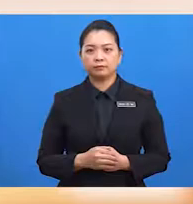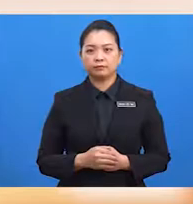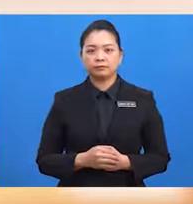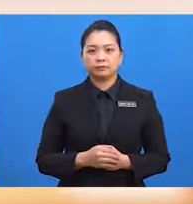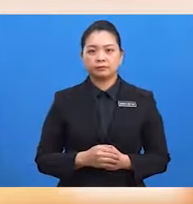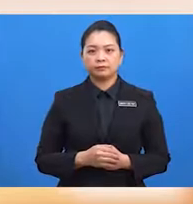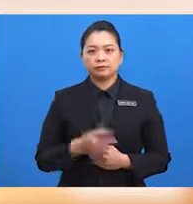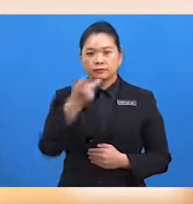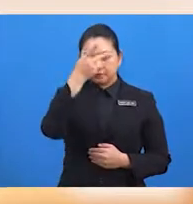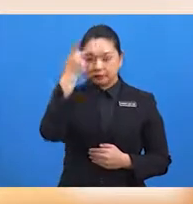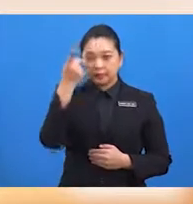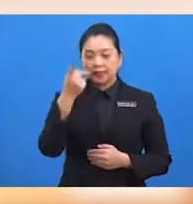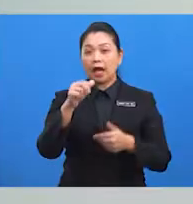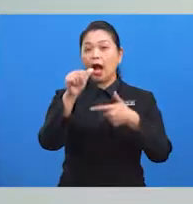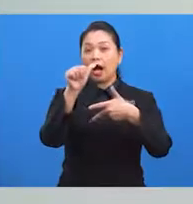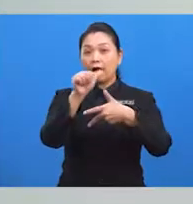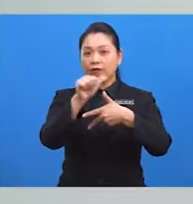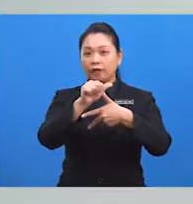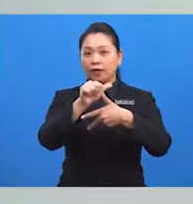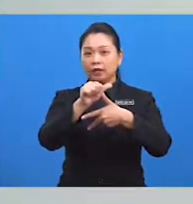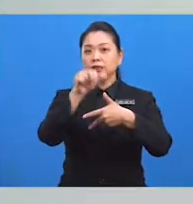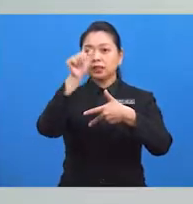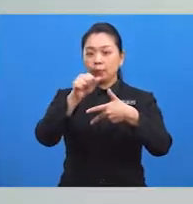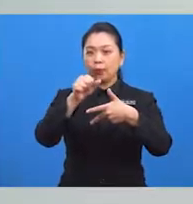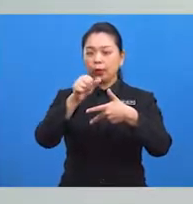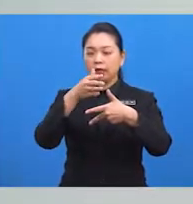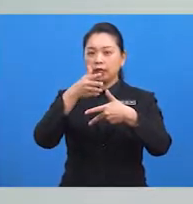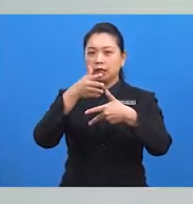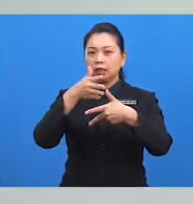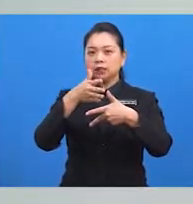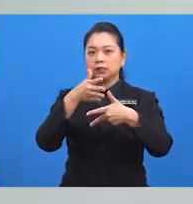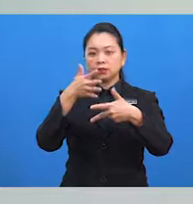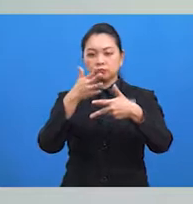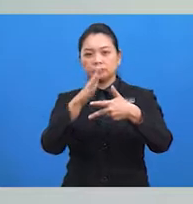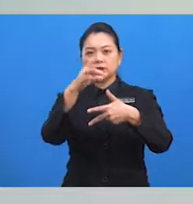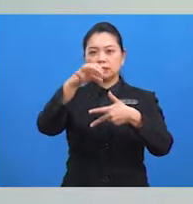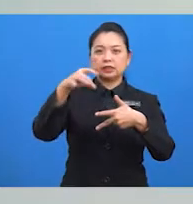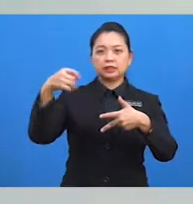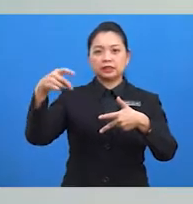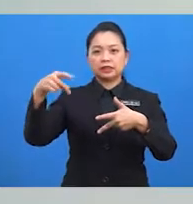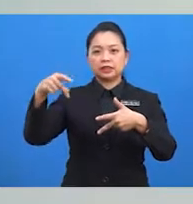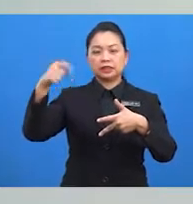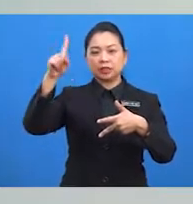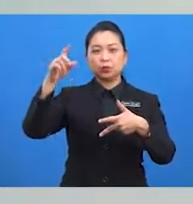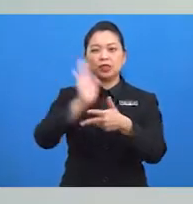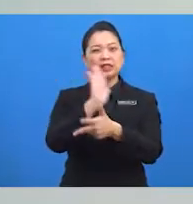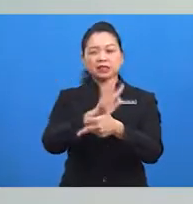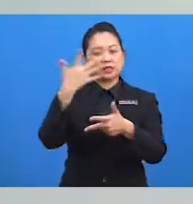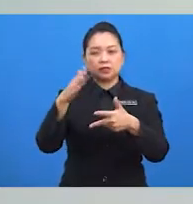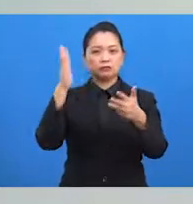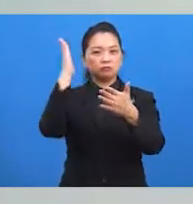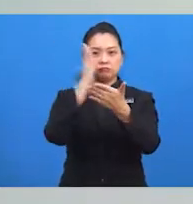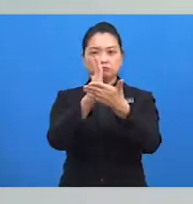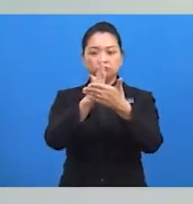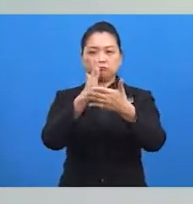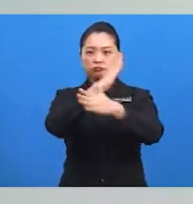karena sederhana Alfa boleh dihalangi oleh selai kertas daerah beta dapat dihadang